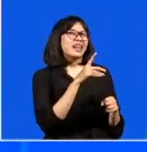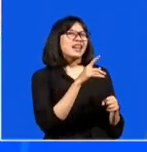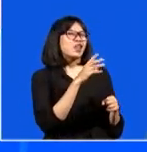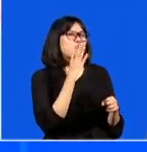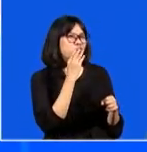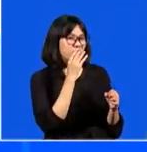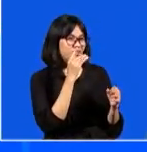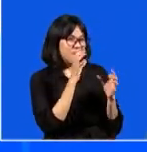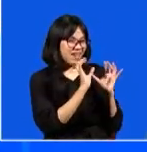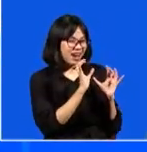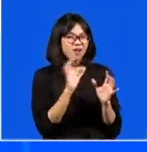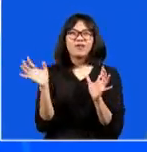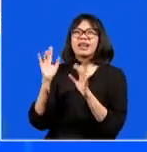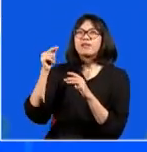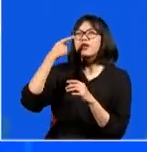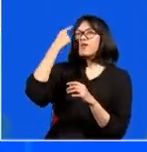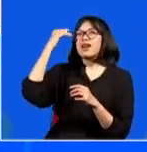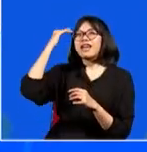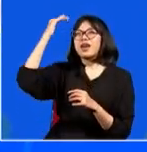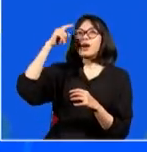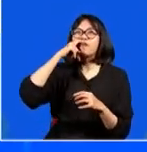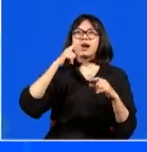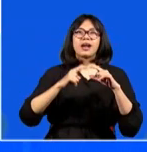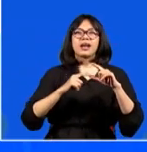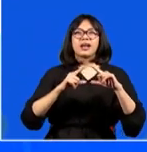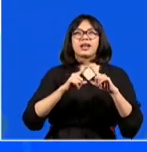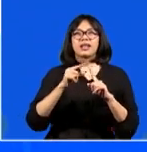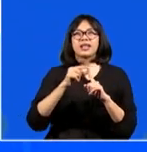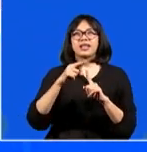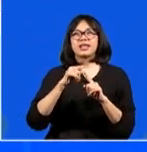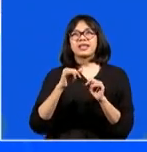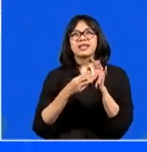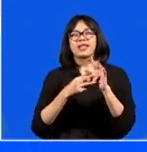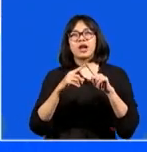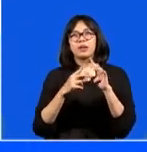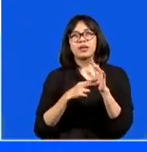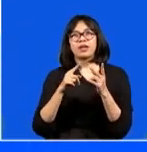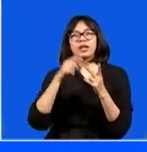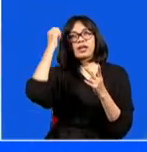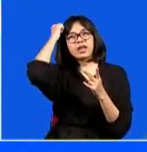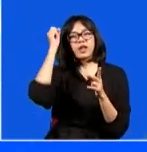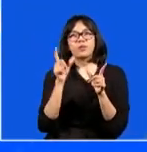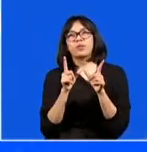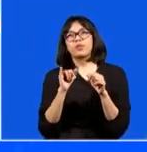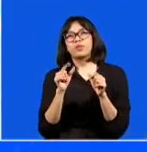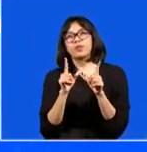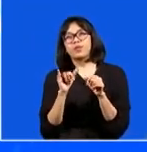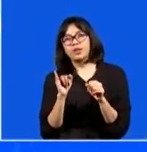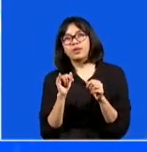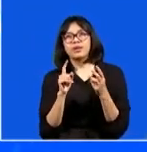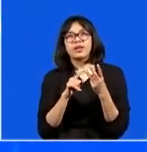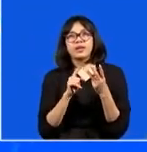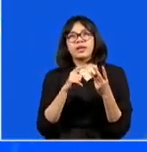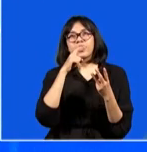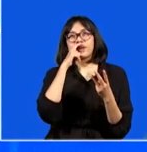gitu Hah Ada pak satiman ya kan ada Bu Wiwi Iya kan ada apa